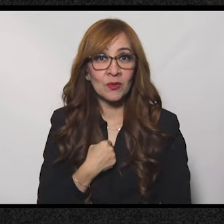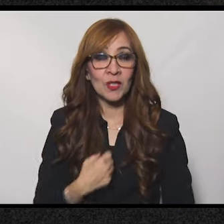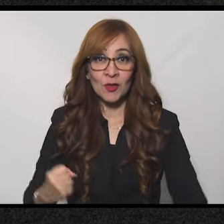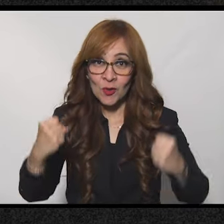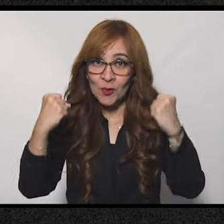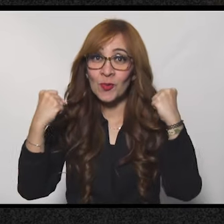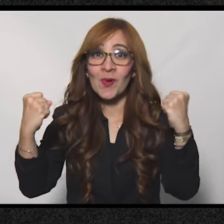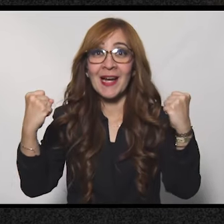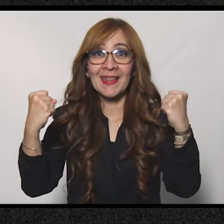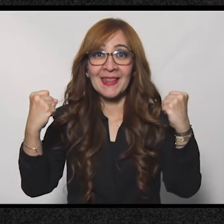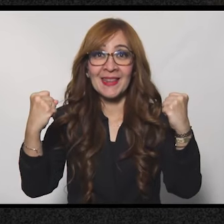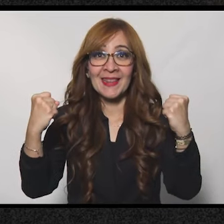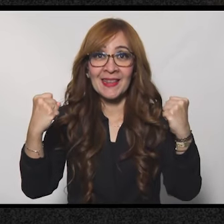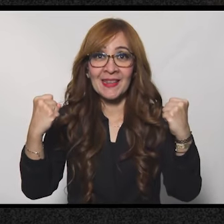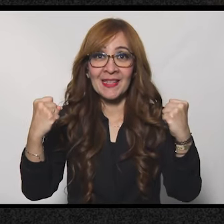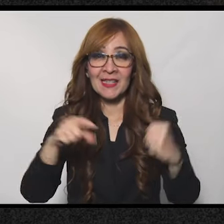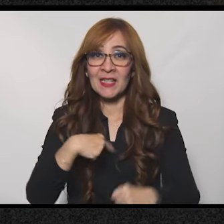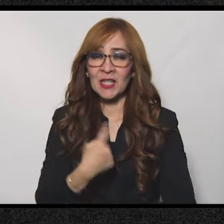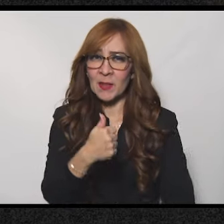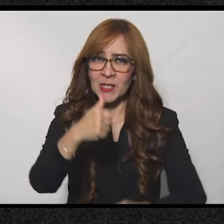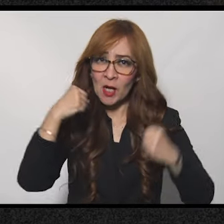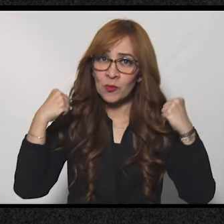kuat.